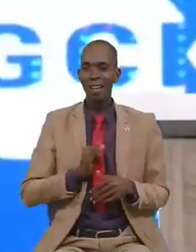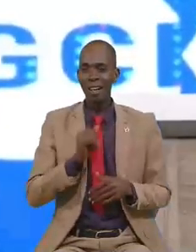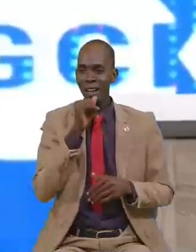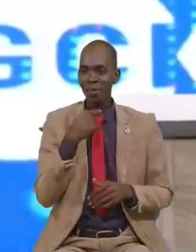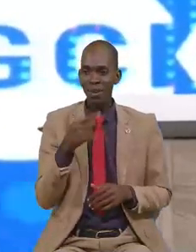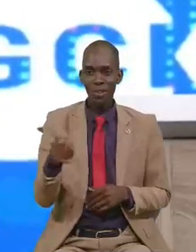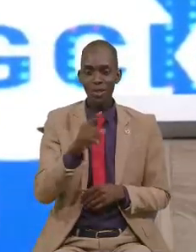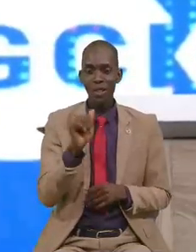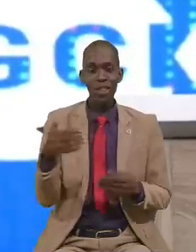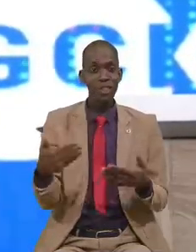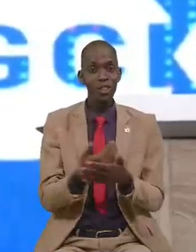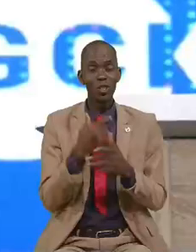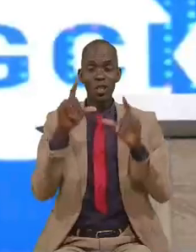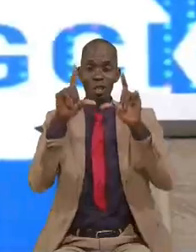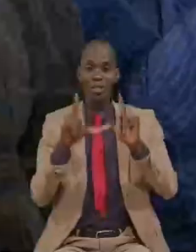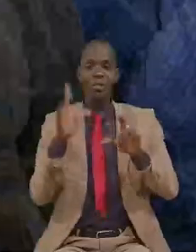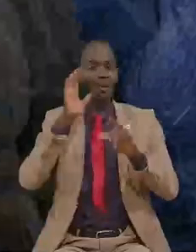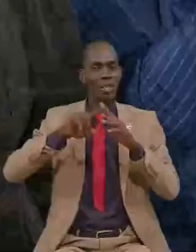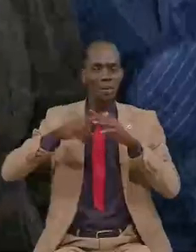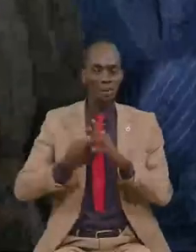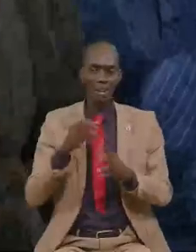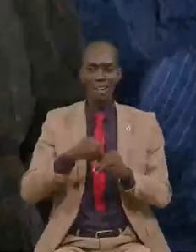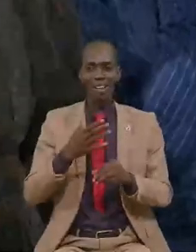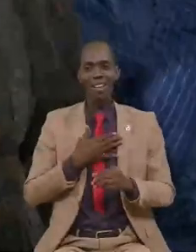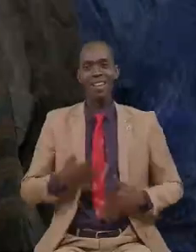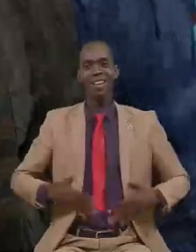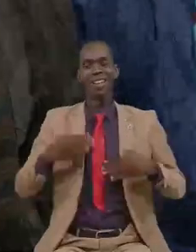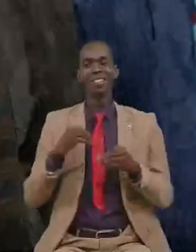un niveau supérieur va commencer dans ma vie.